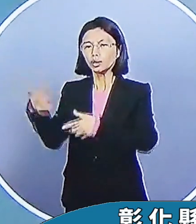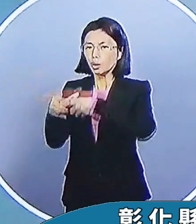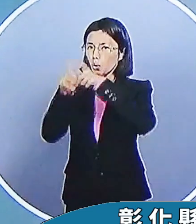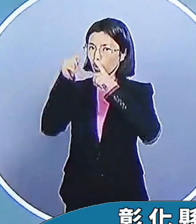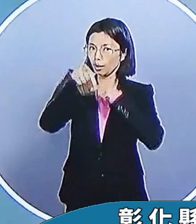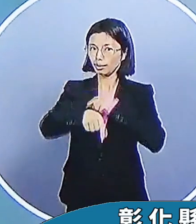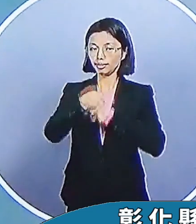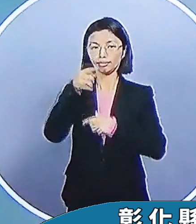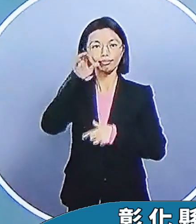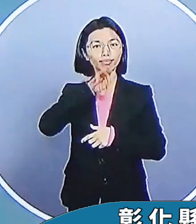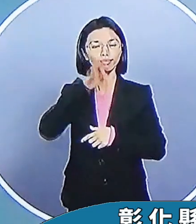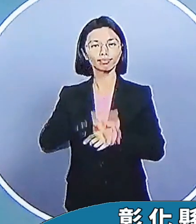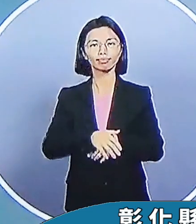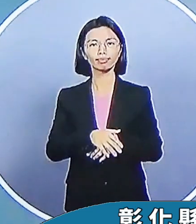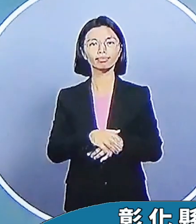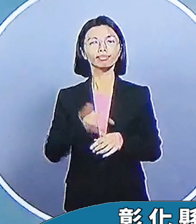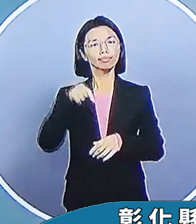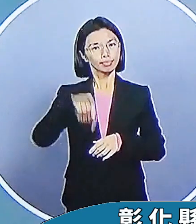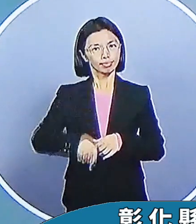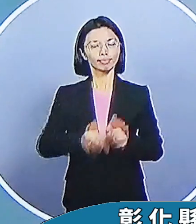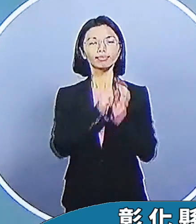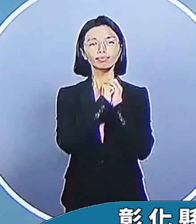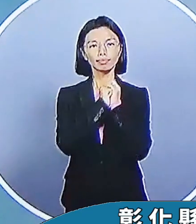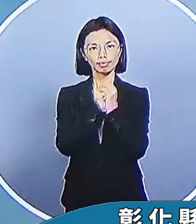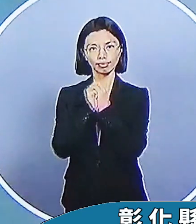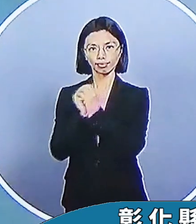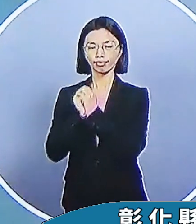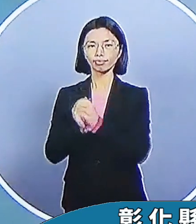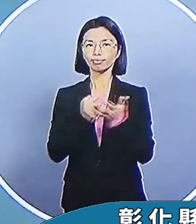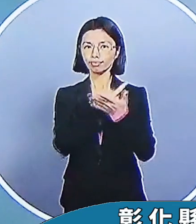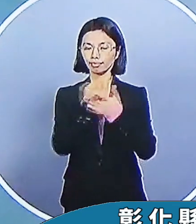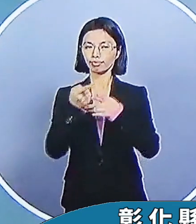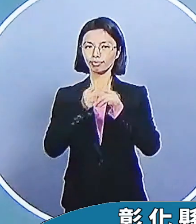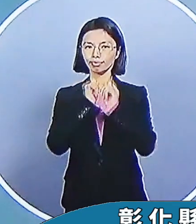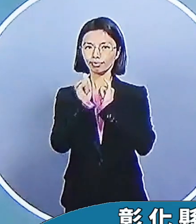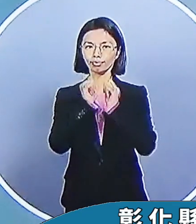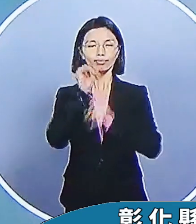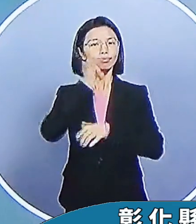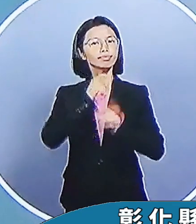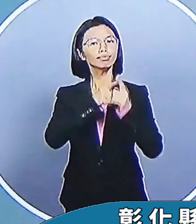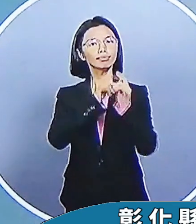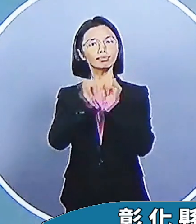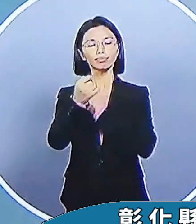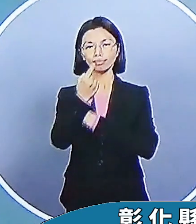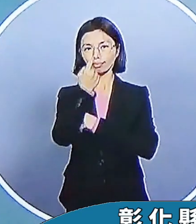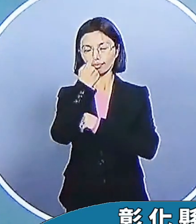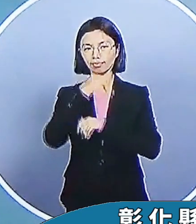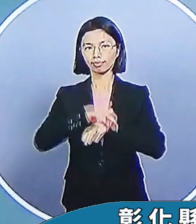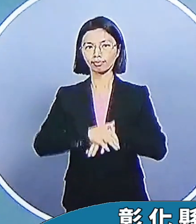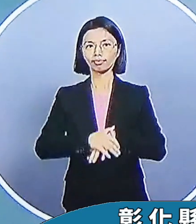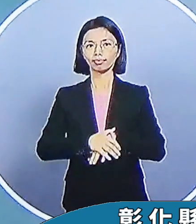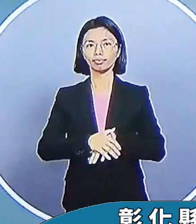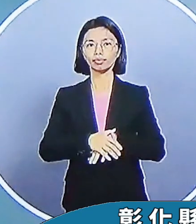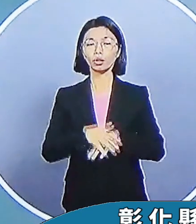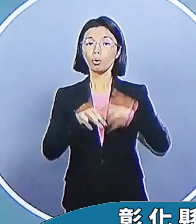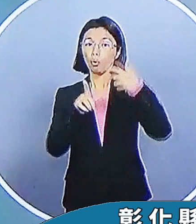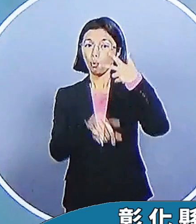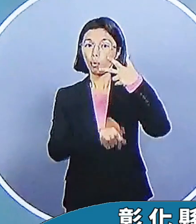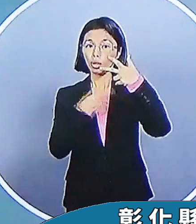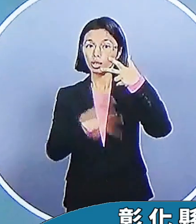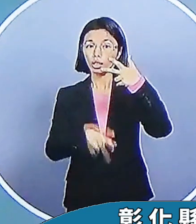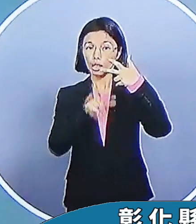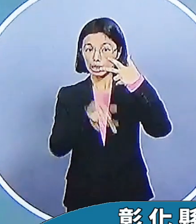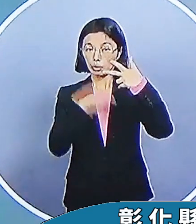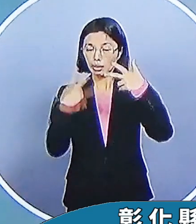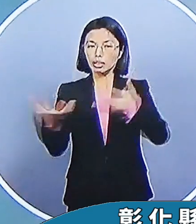来咱的中华，所以秀峰姐姐要拜托咱所有中华关的乡亲士大。虽然秀峰是7月份才接